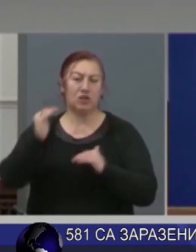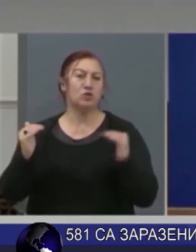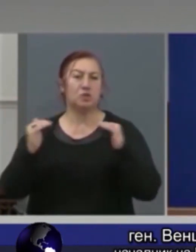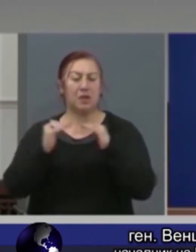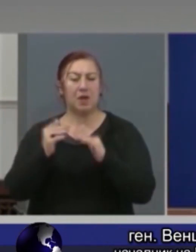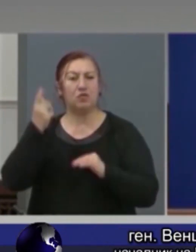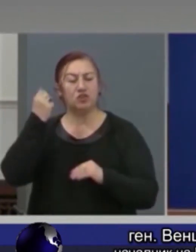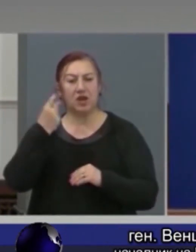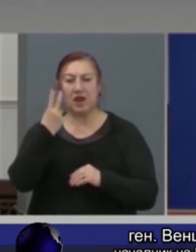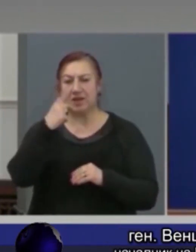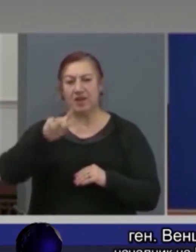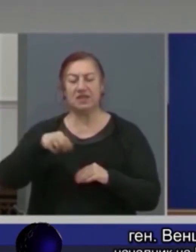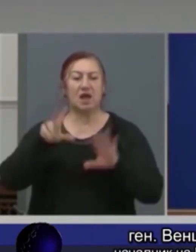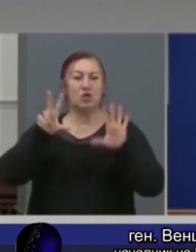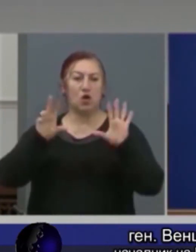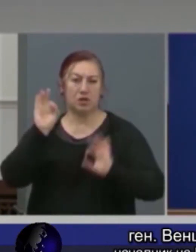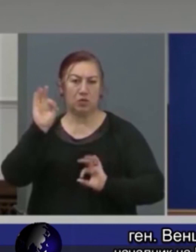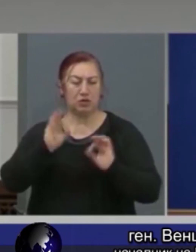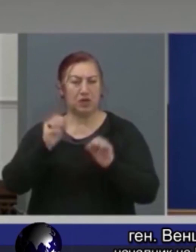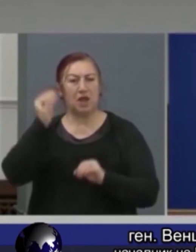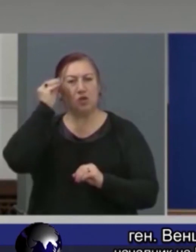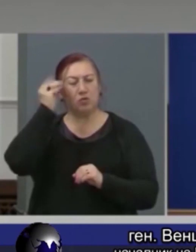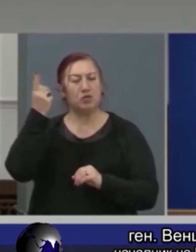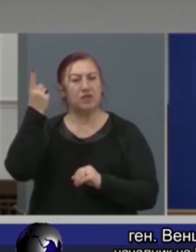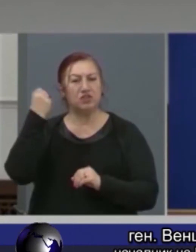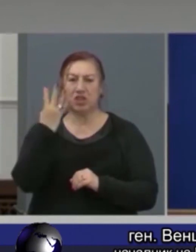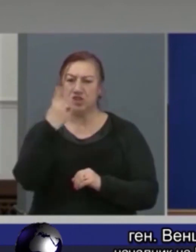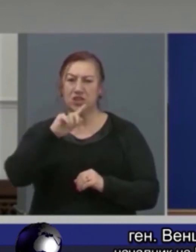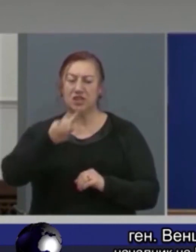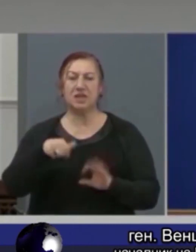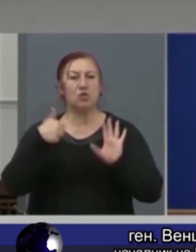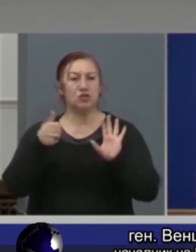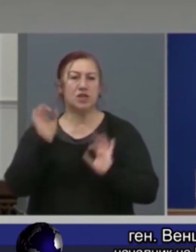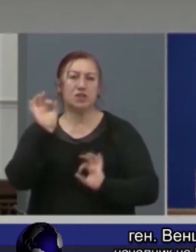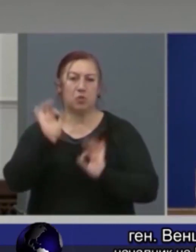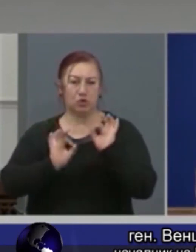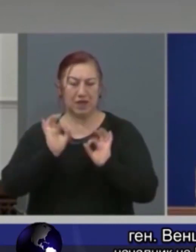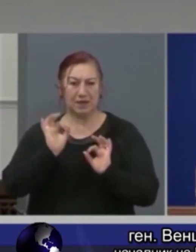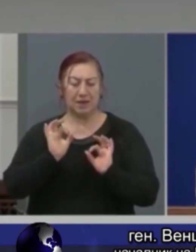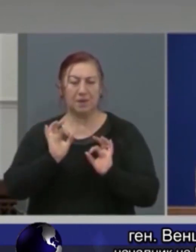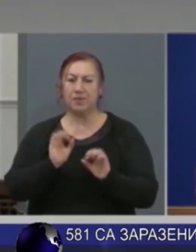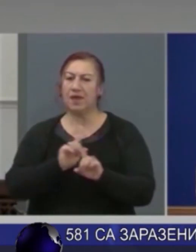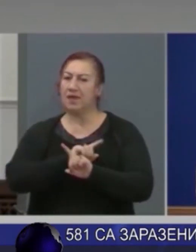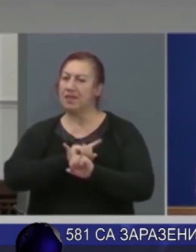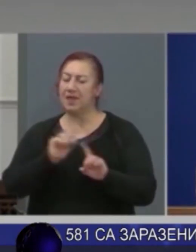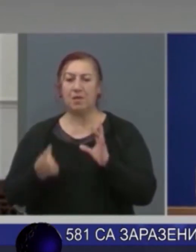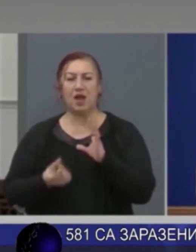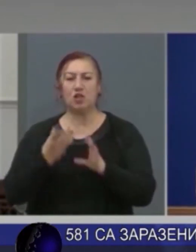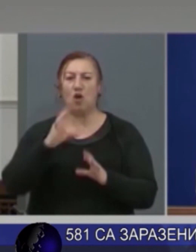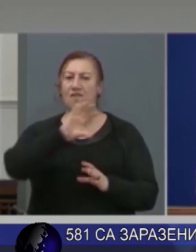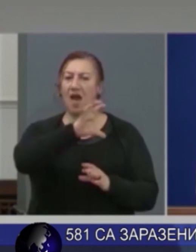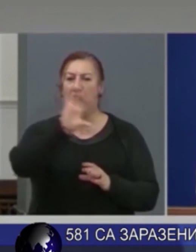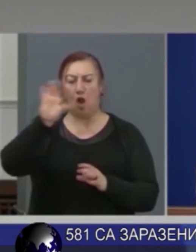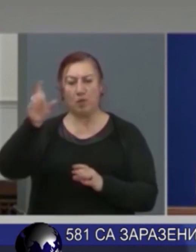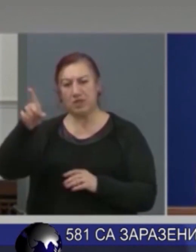,8%, ако се изпълнете вчера беше 4,6%. Няма нова област, в София